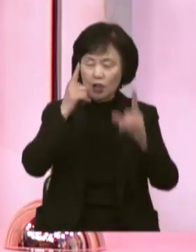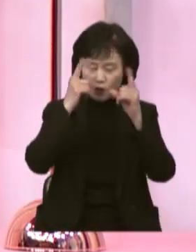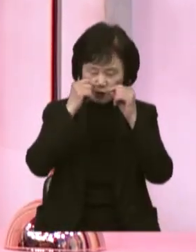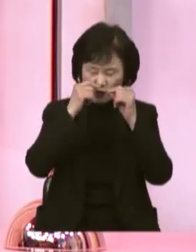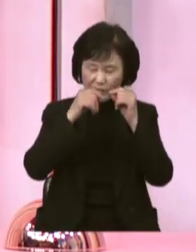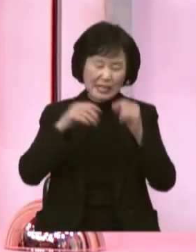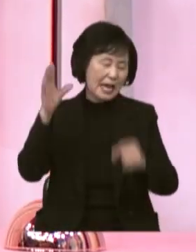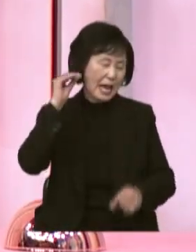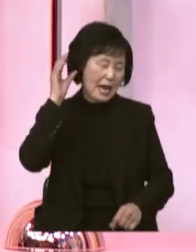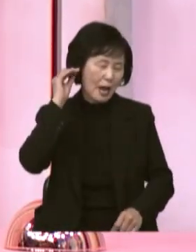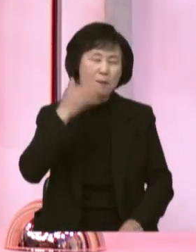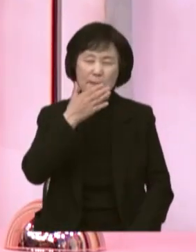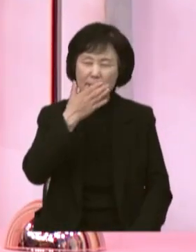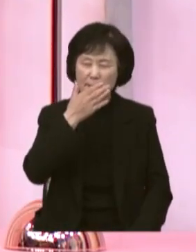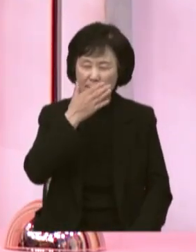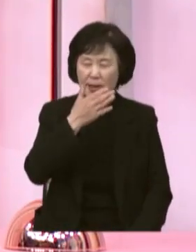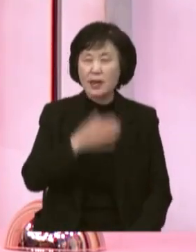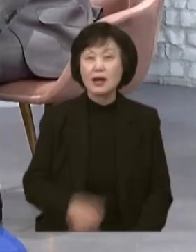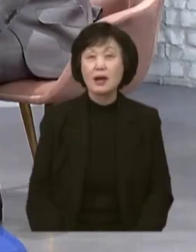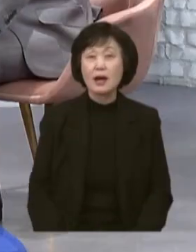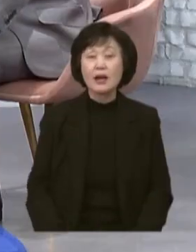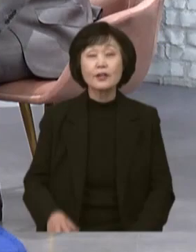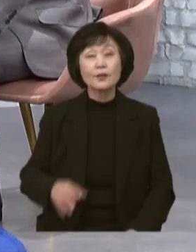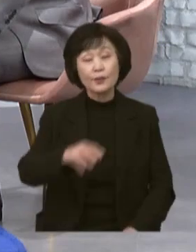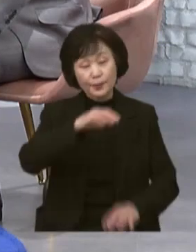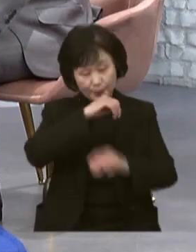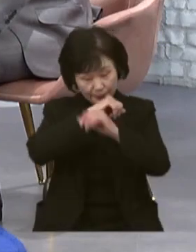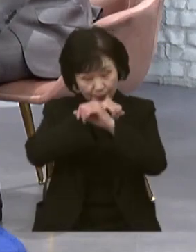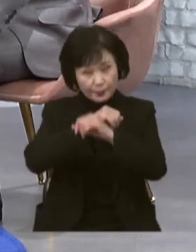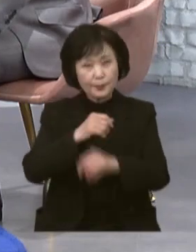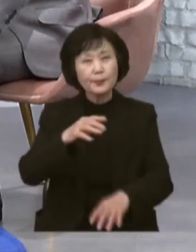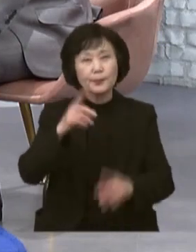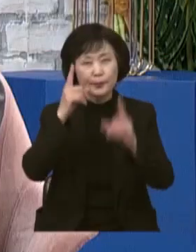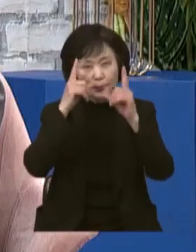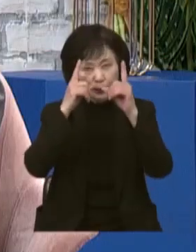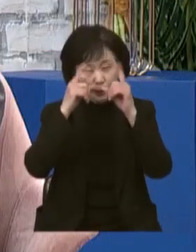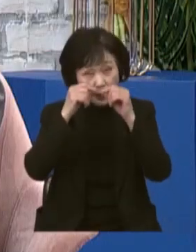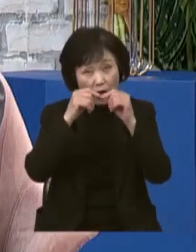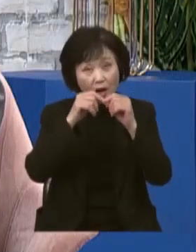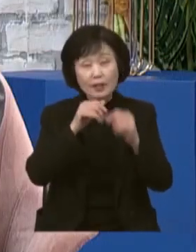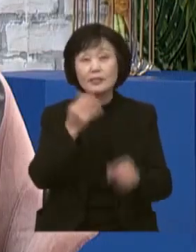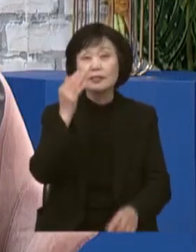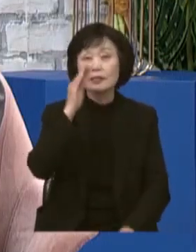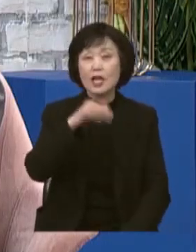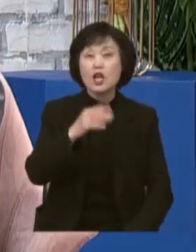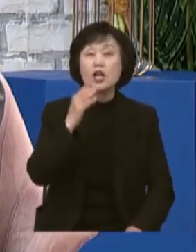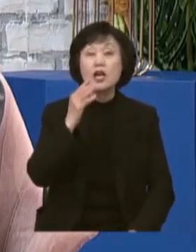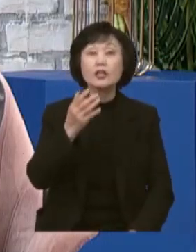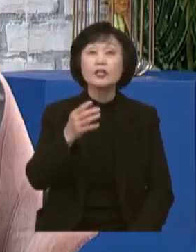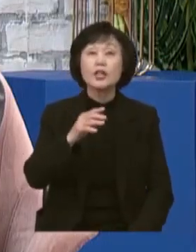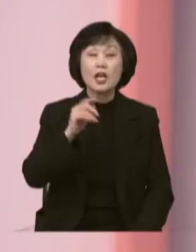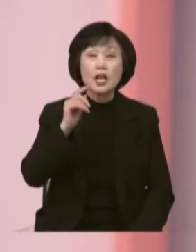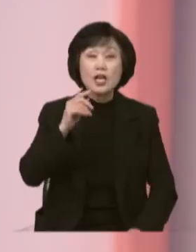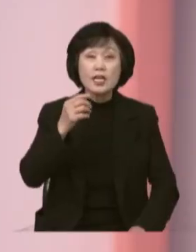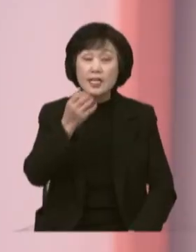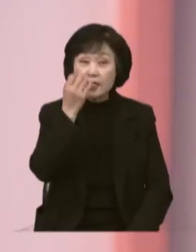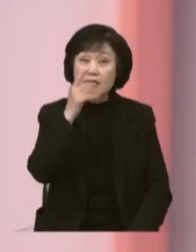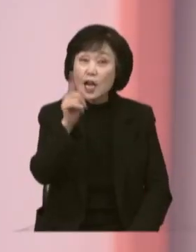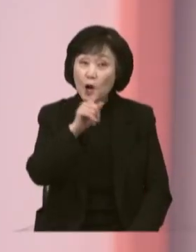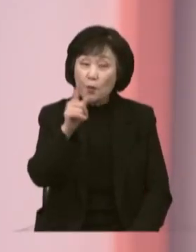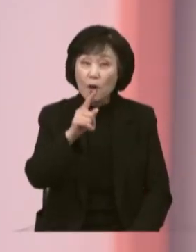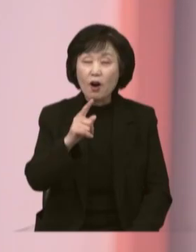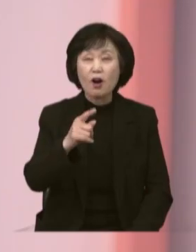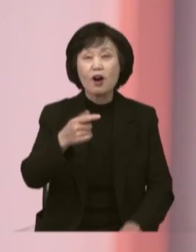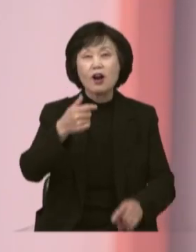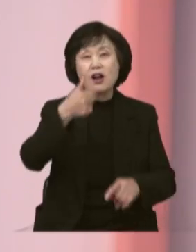그거 끝나면 일바따로 내가 나와서 집으로 가. 근데 축도는 내가 꼭 듣고 가야 된다는 그게 있으셨어요? 몰라, 그것까지는